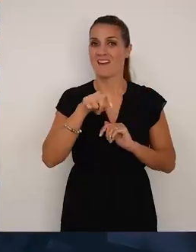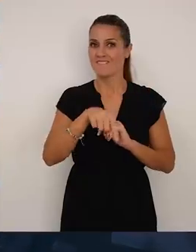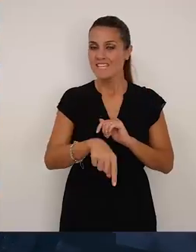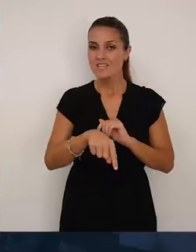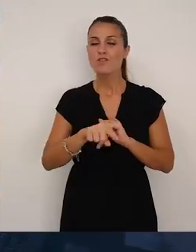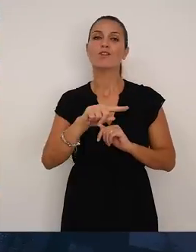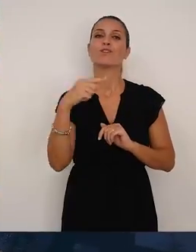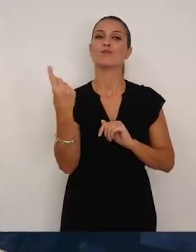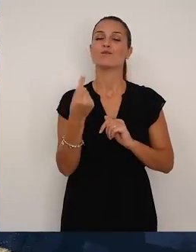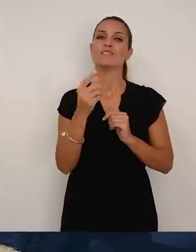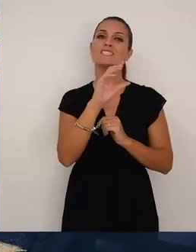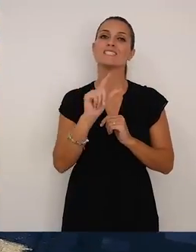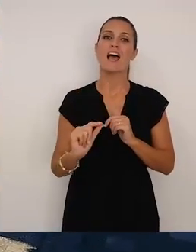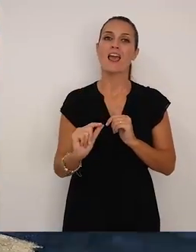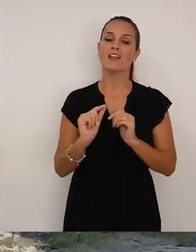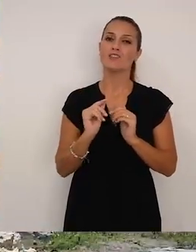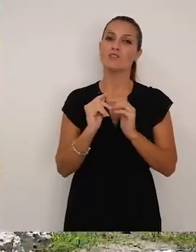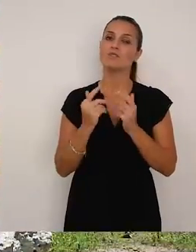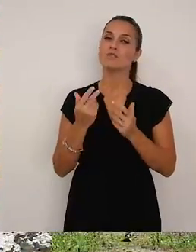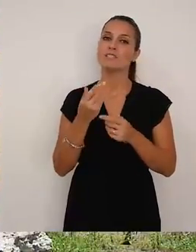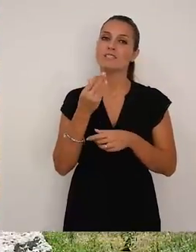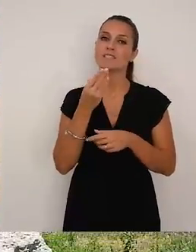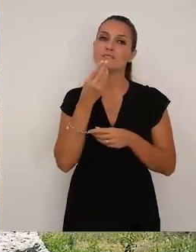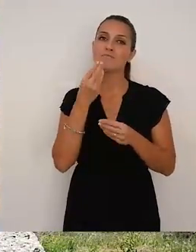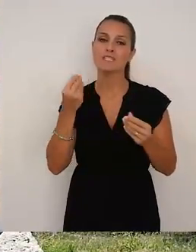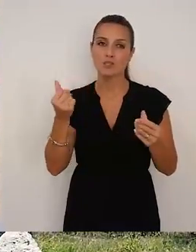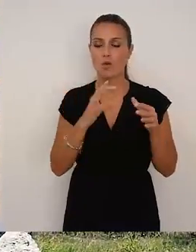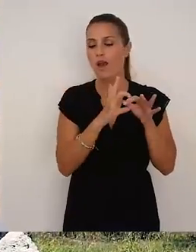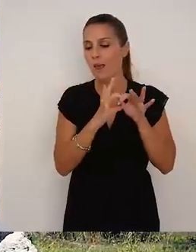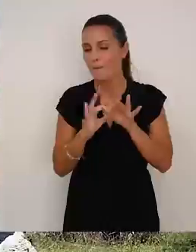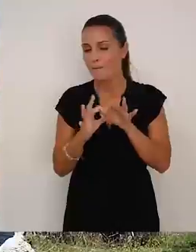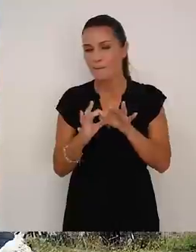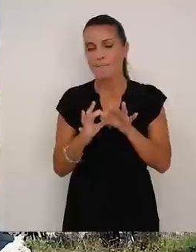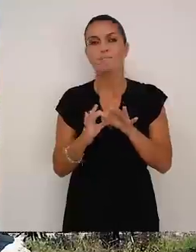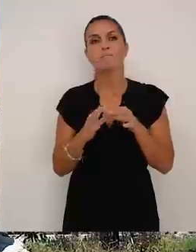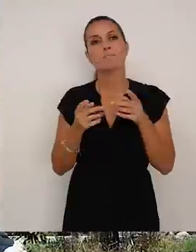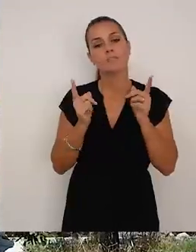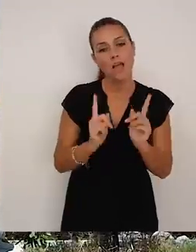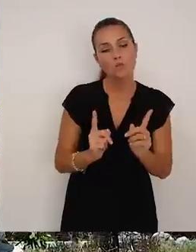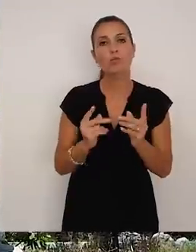l'ancestrale vocazione spirituale del Salento e il forte legame con la natura e la terra.